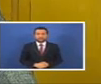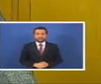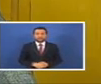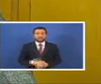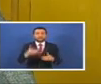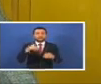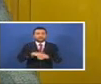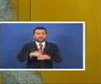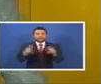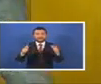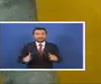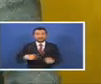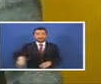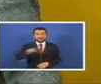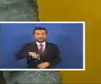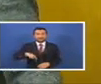Meclis